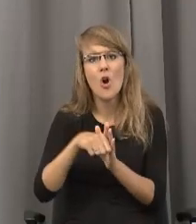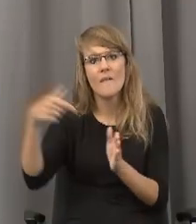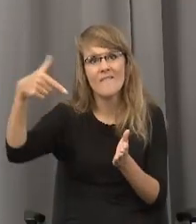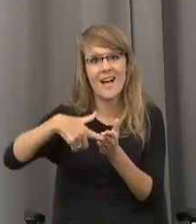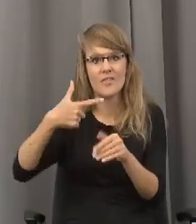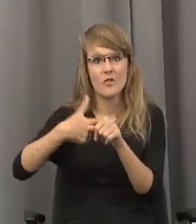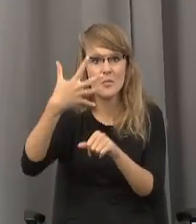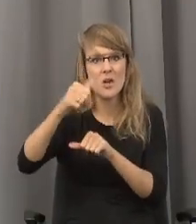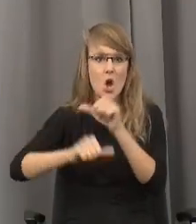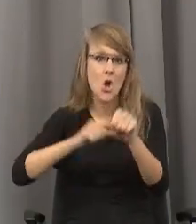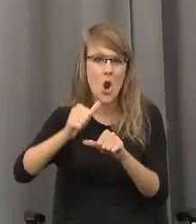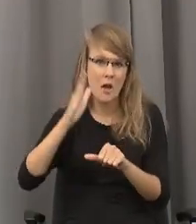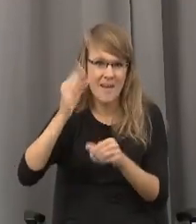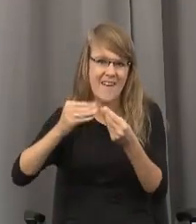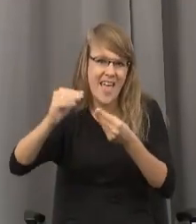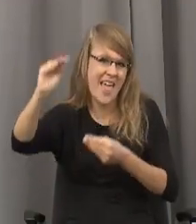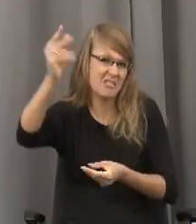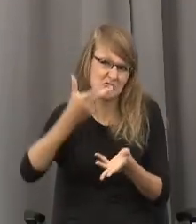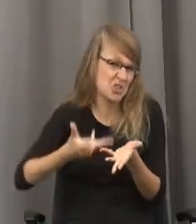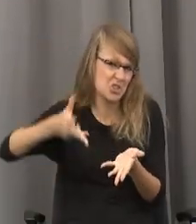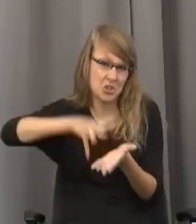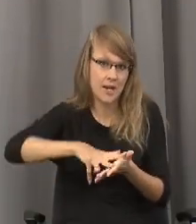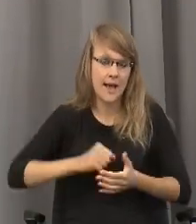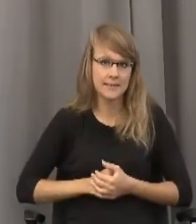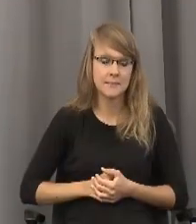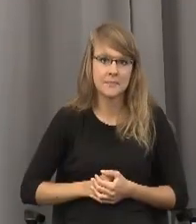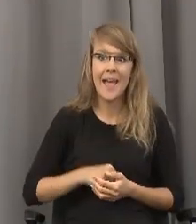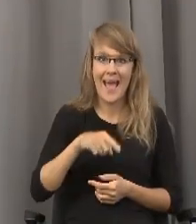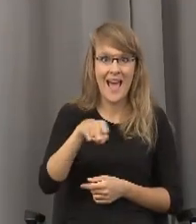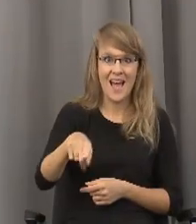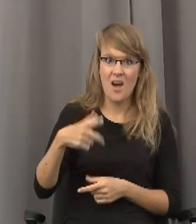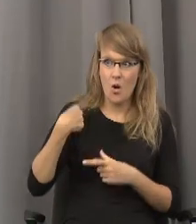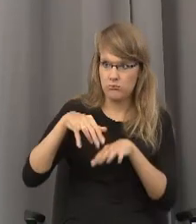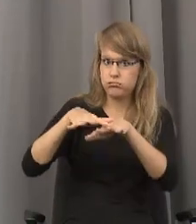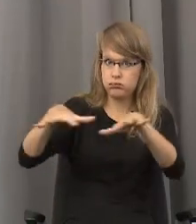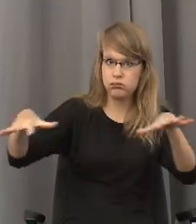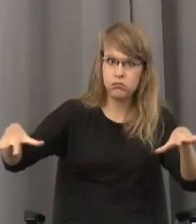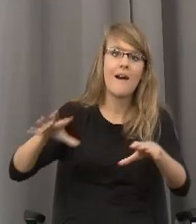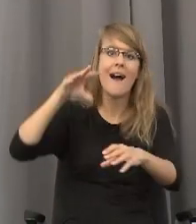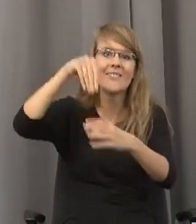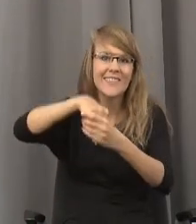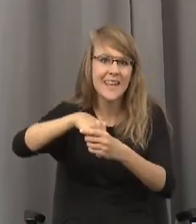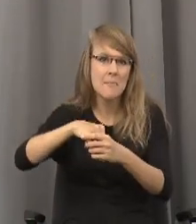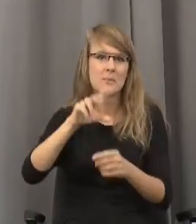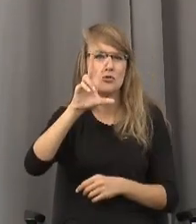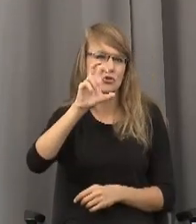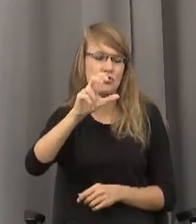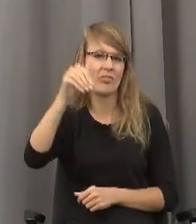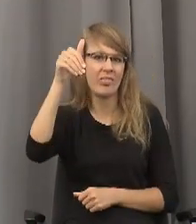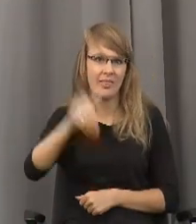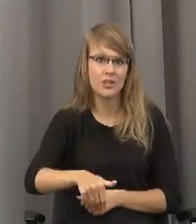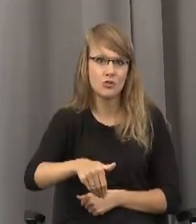roku się potroi, a wśród tej grupy, ogromnej zresztą, 300